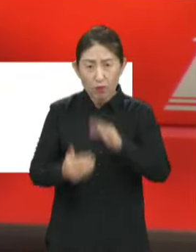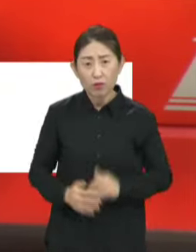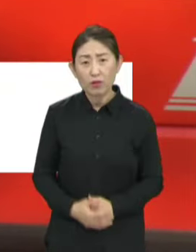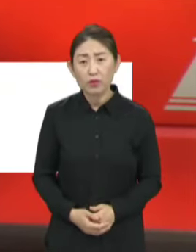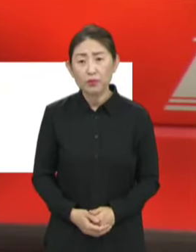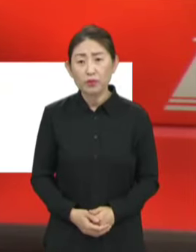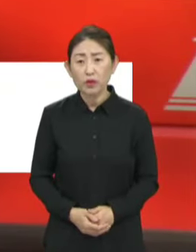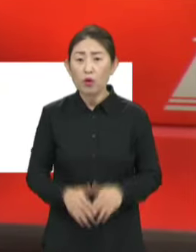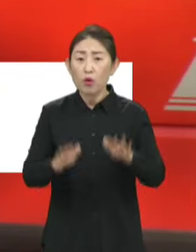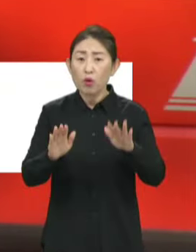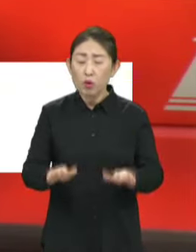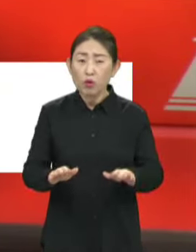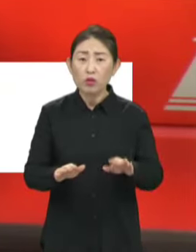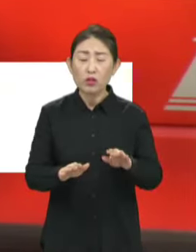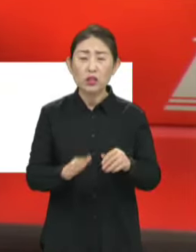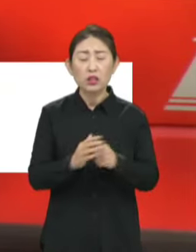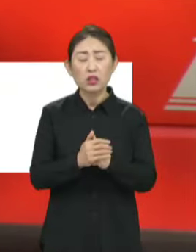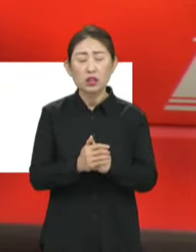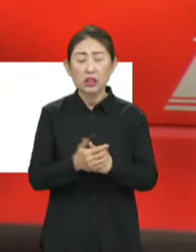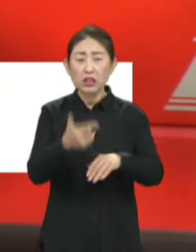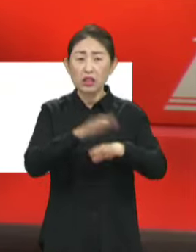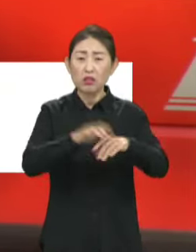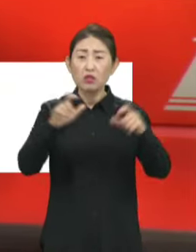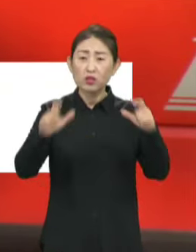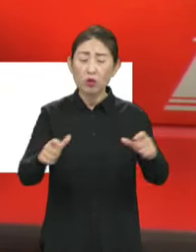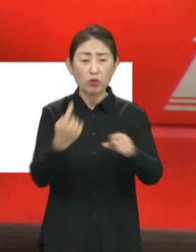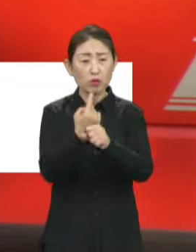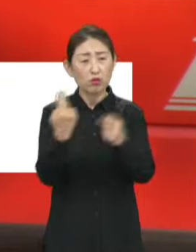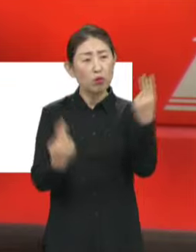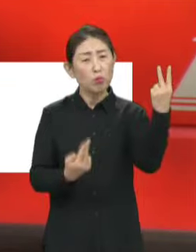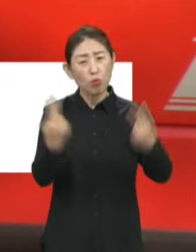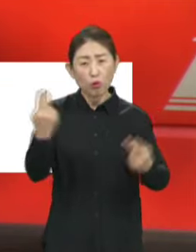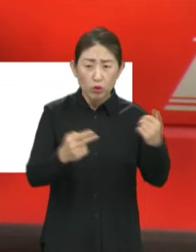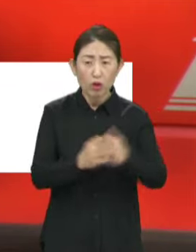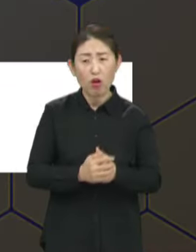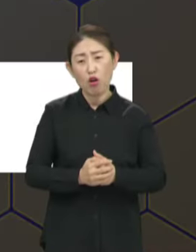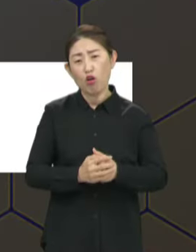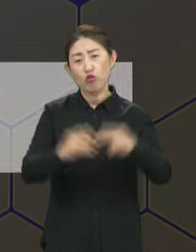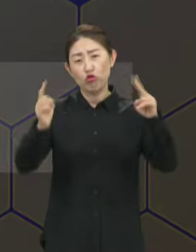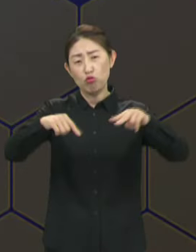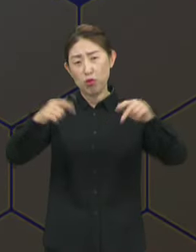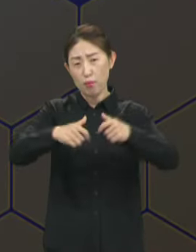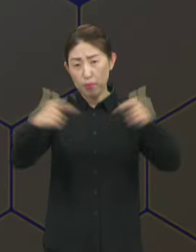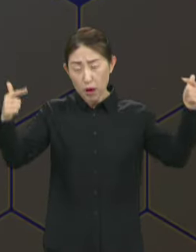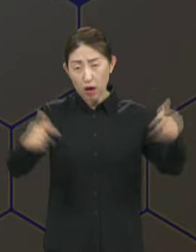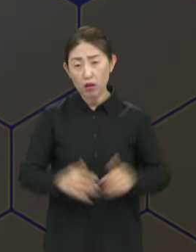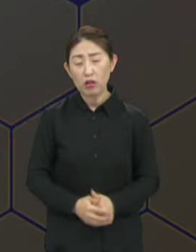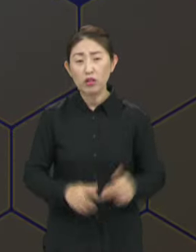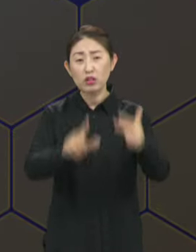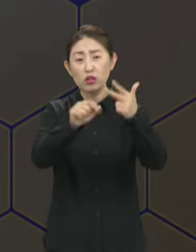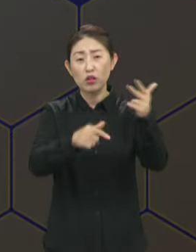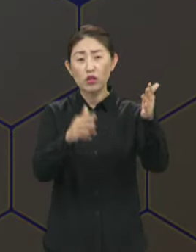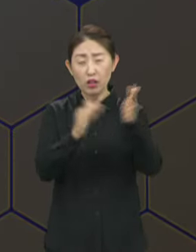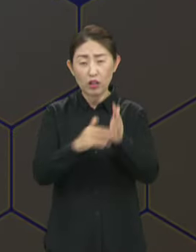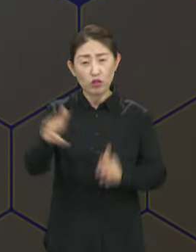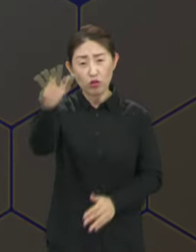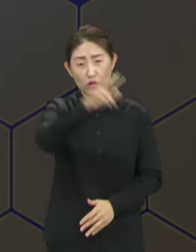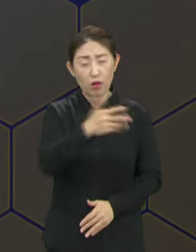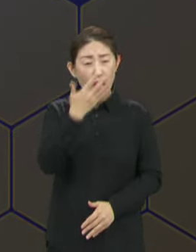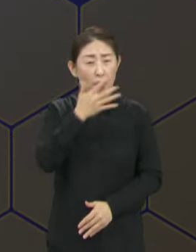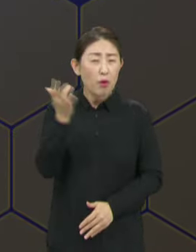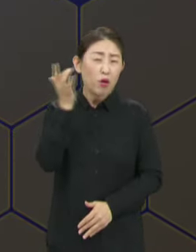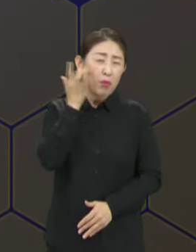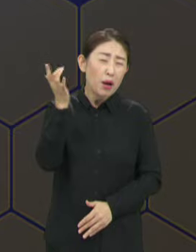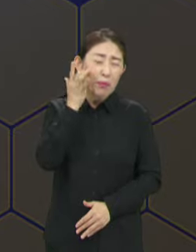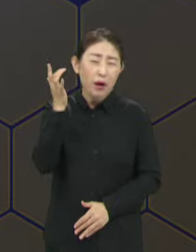상반기에만 한 2,700여 건으로 대전 전체 작년보다 두 배 늘었습니다. 지난달까지 전국에서 벌쏘임 사고는